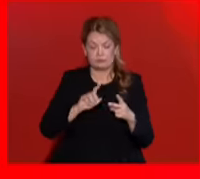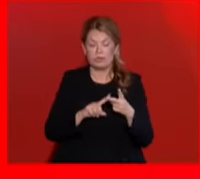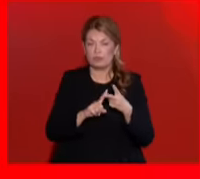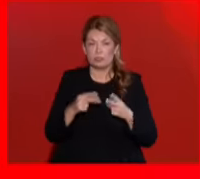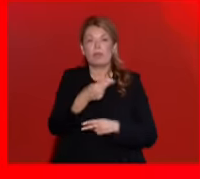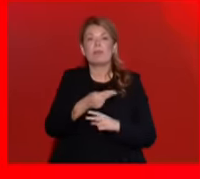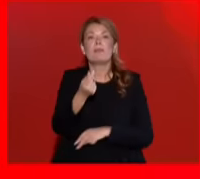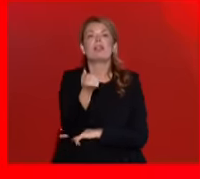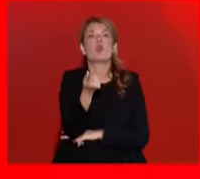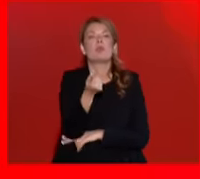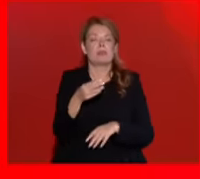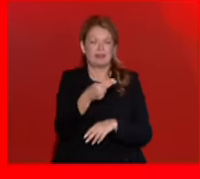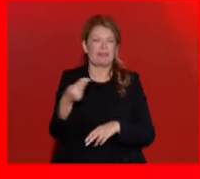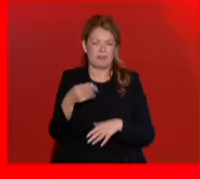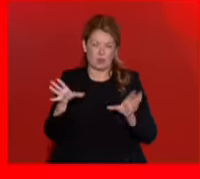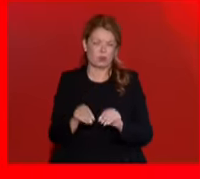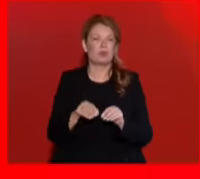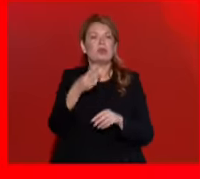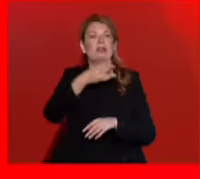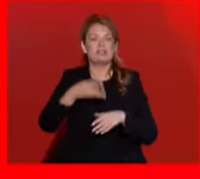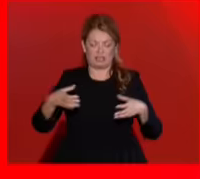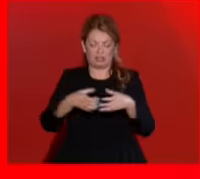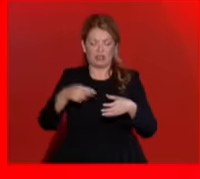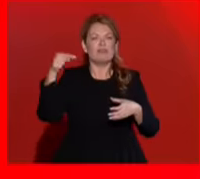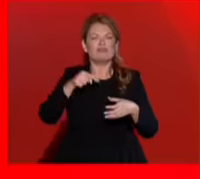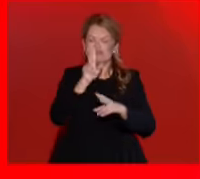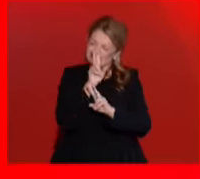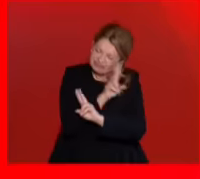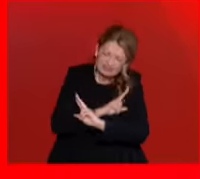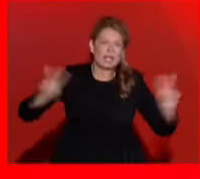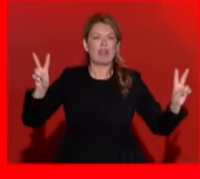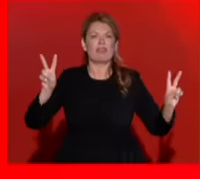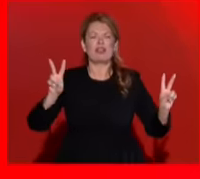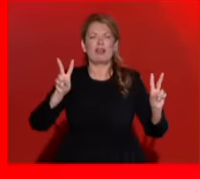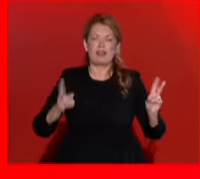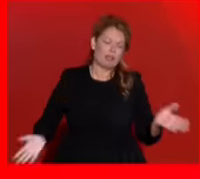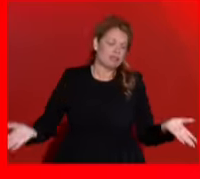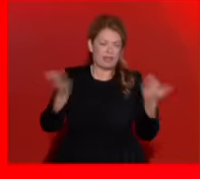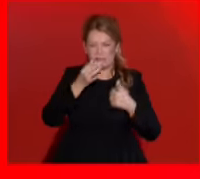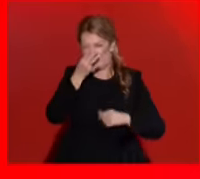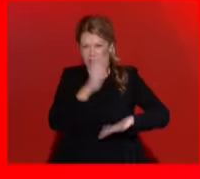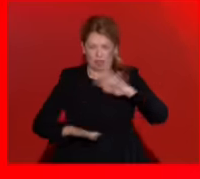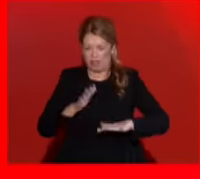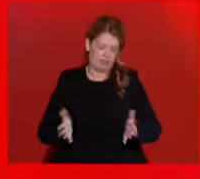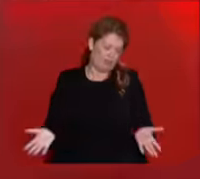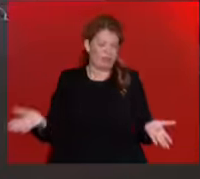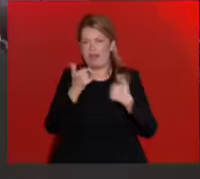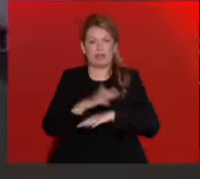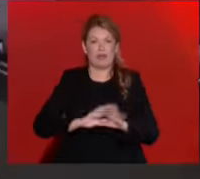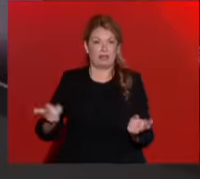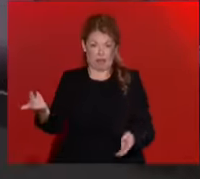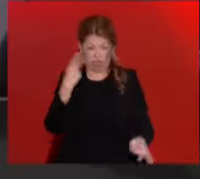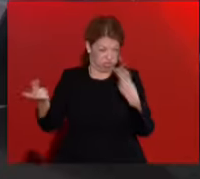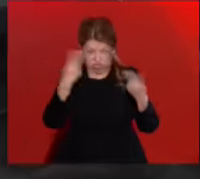ΣΥΡΙΖΑ ήταν και είναι πεντακάθαρα και κρυστάλλινα. Άλλα κόμματα έχουν κατηγορηθεί